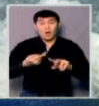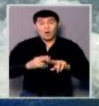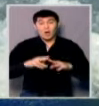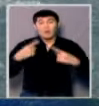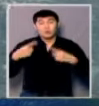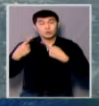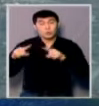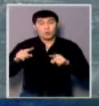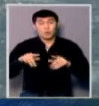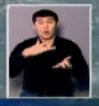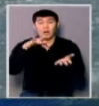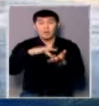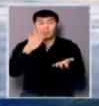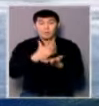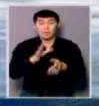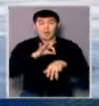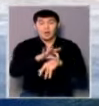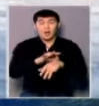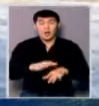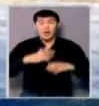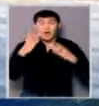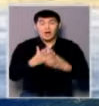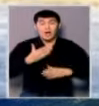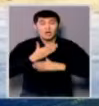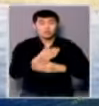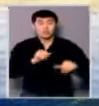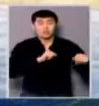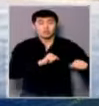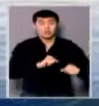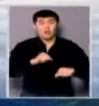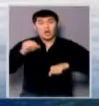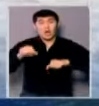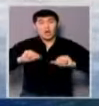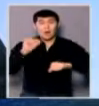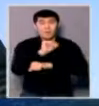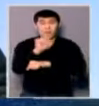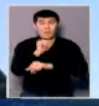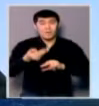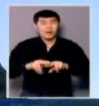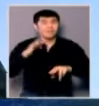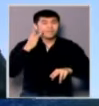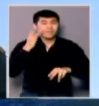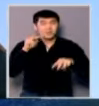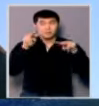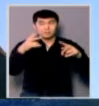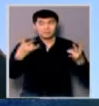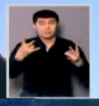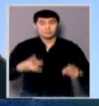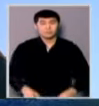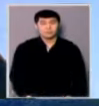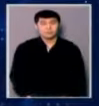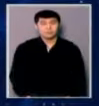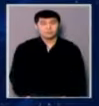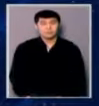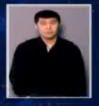өзге өңірлерде де жүргізілуде. Құтқарушылар мұзға көлікпен шықпауға, ауа райын жиі бақылауға кеңес береді.